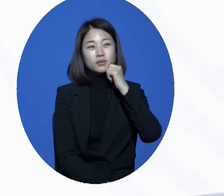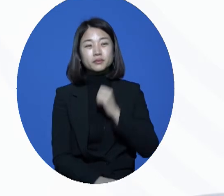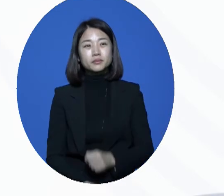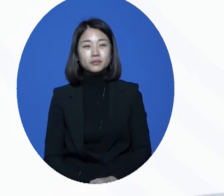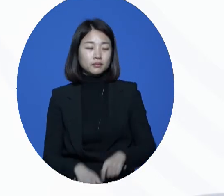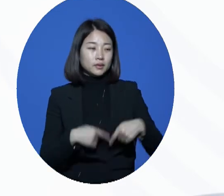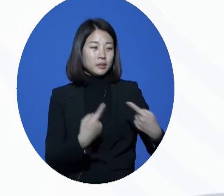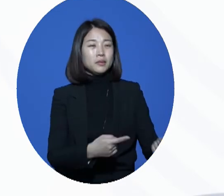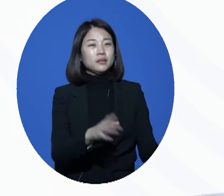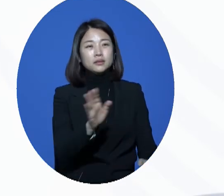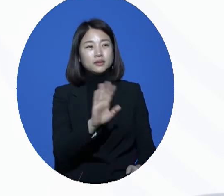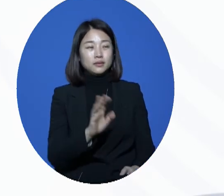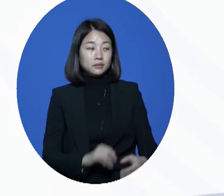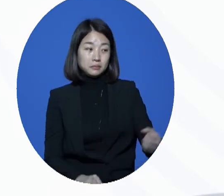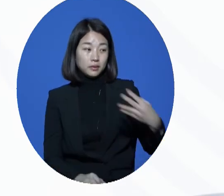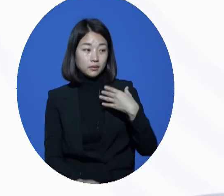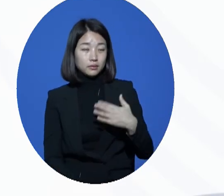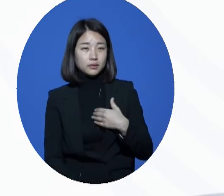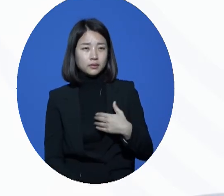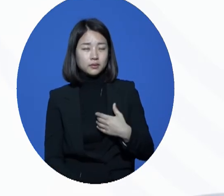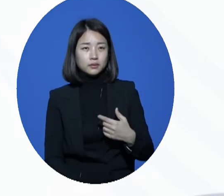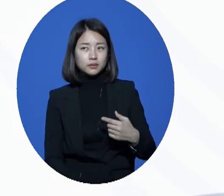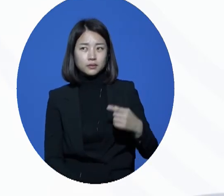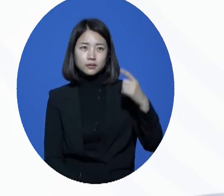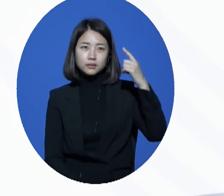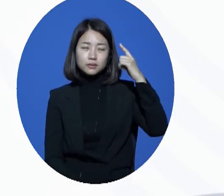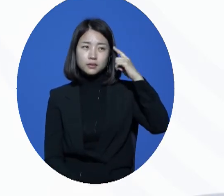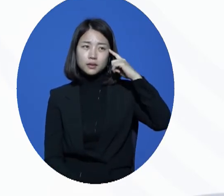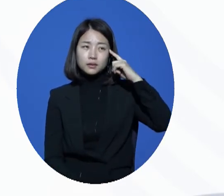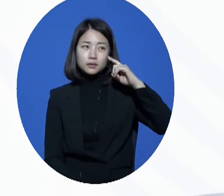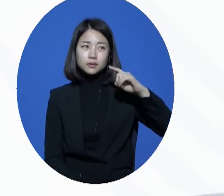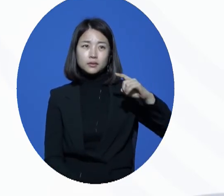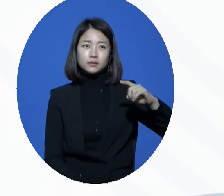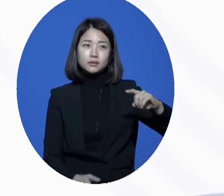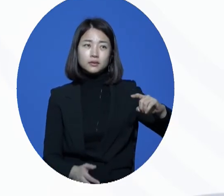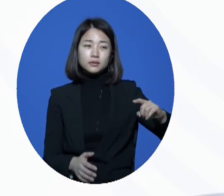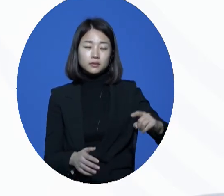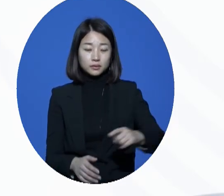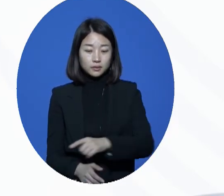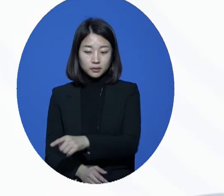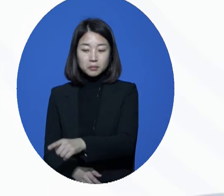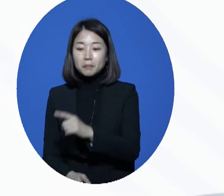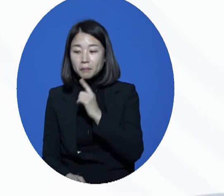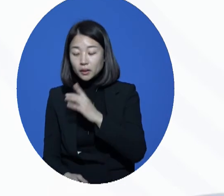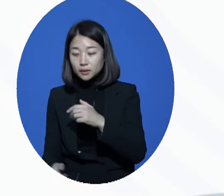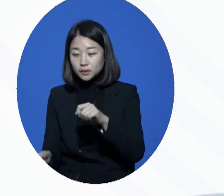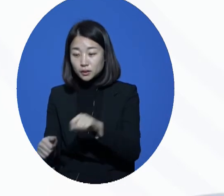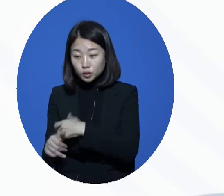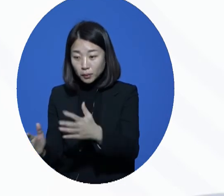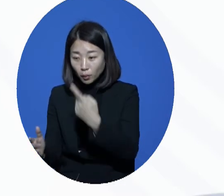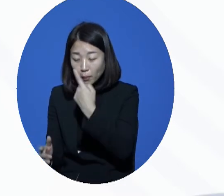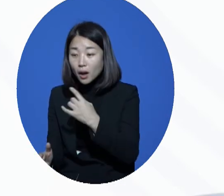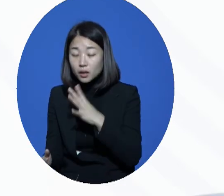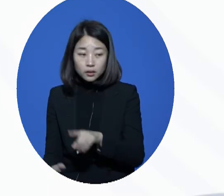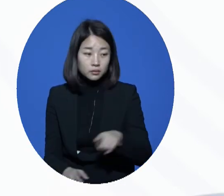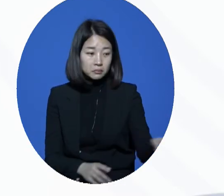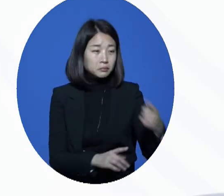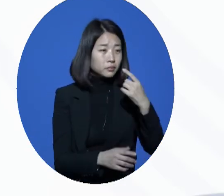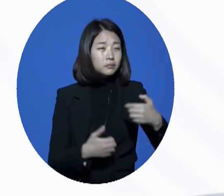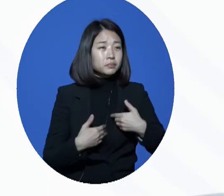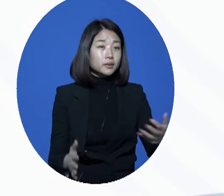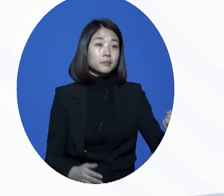때문에 참여하지 않아도 된다고 하는 차별을 겪었고 학습 꾸러미도 특수학급 수업에 해당하는 것만 받았습니다. 이